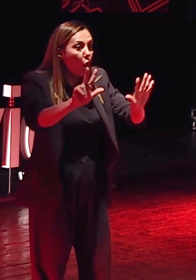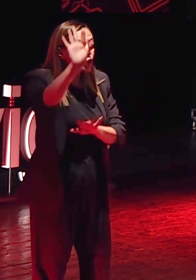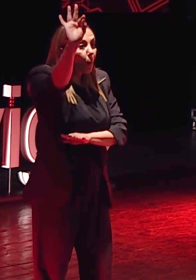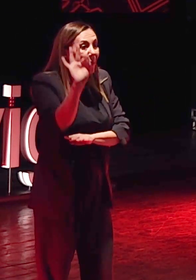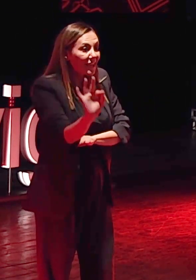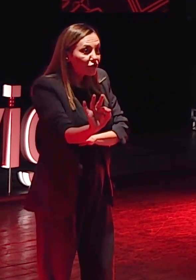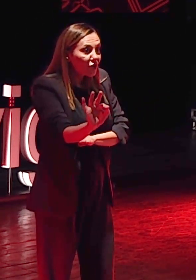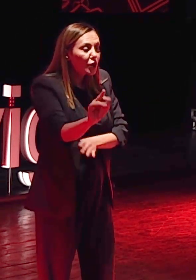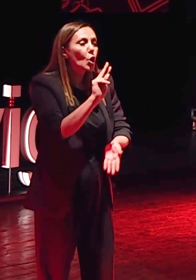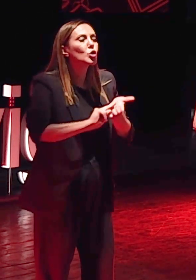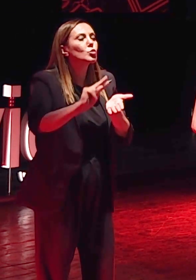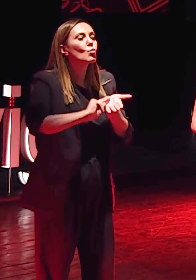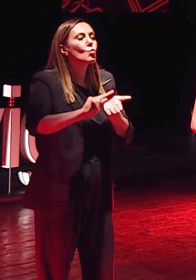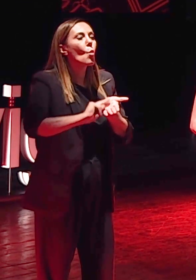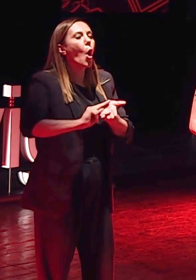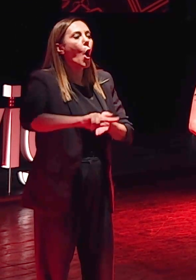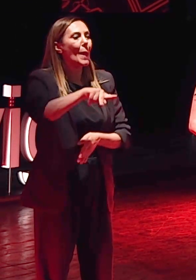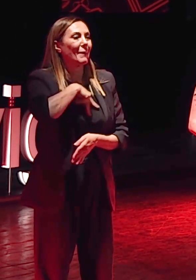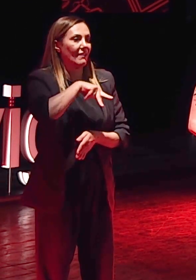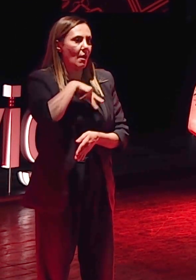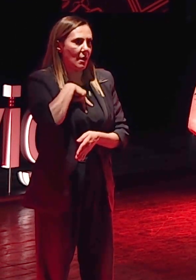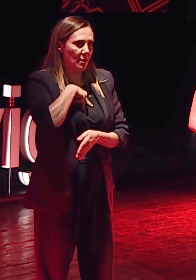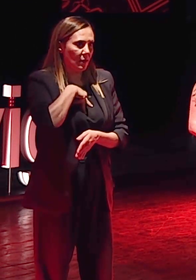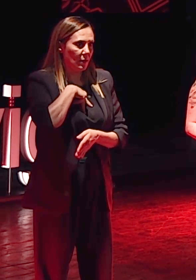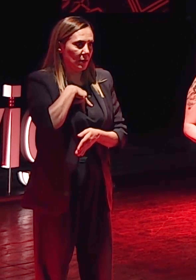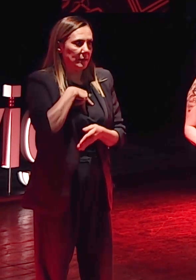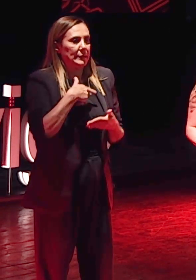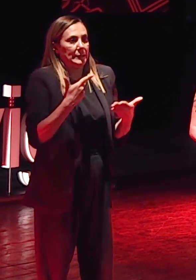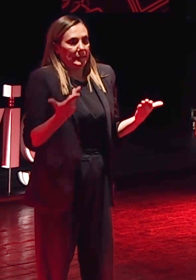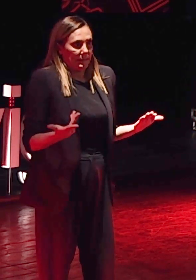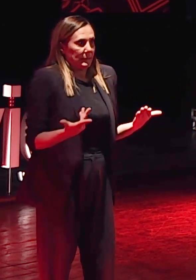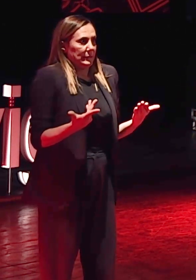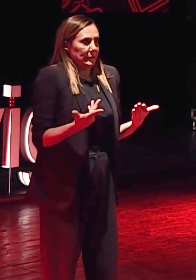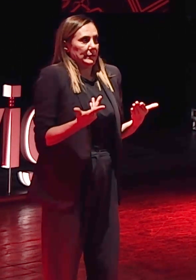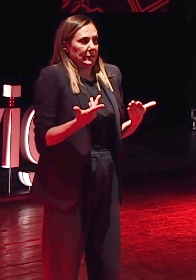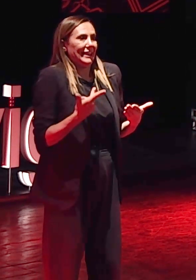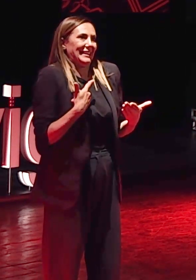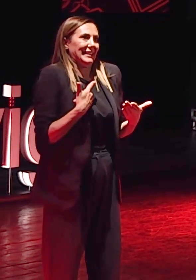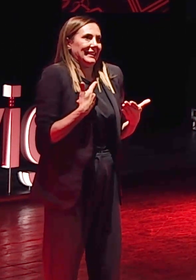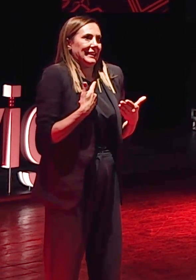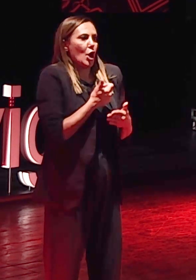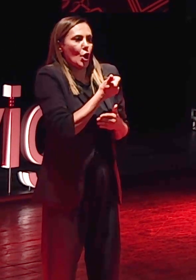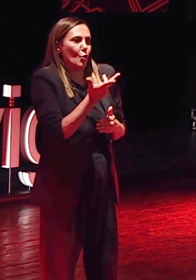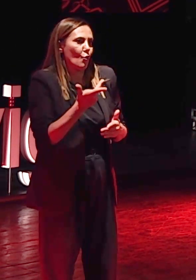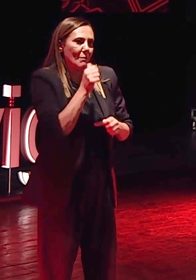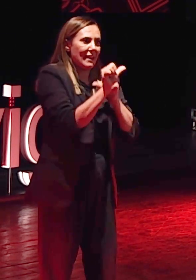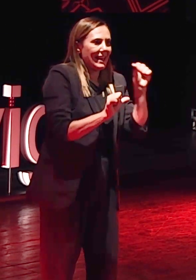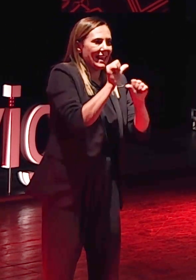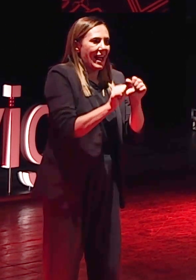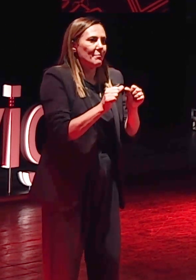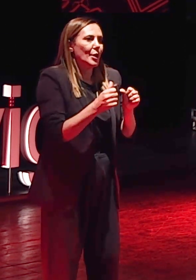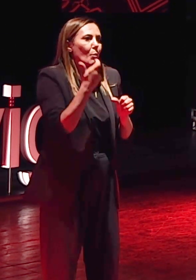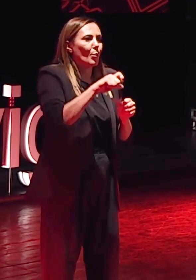9,8% per le scuole non statali poi ovviamente le cifre cambiano perché ritorniamo Appunto su le